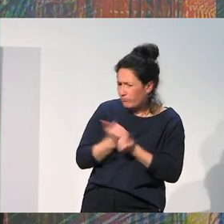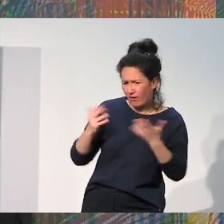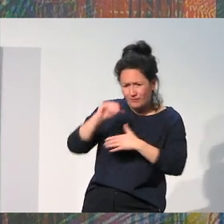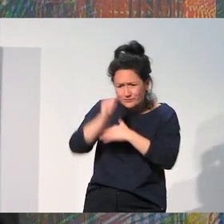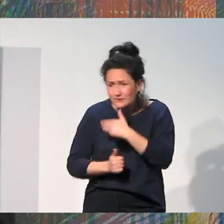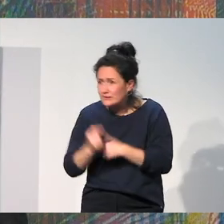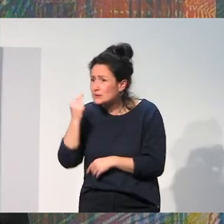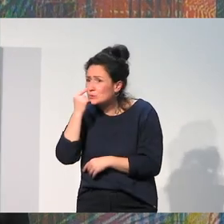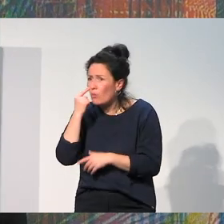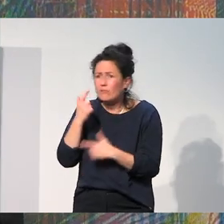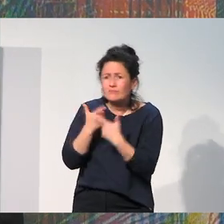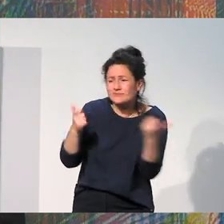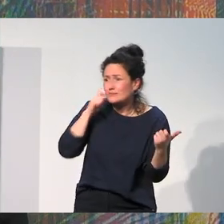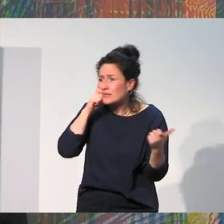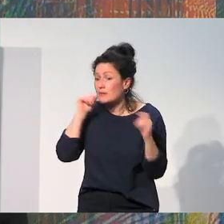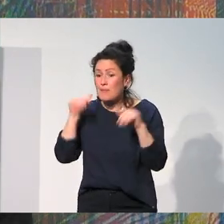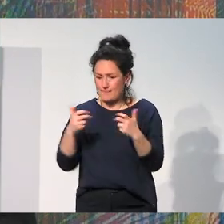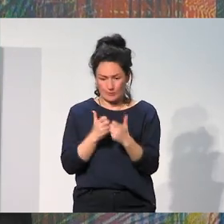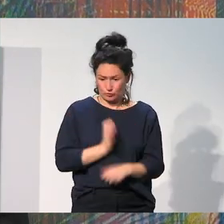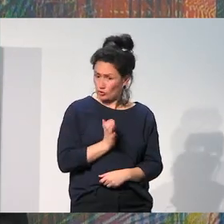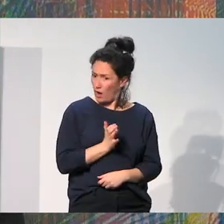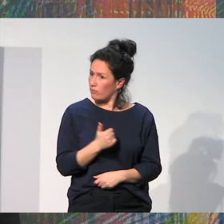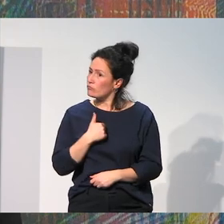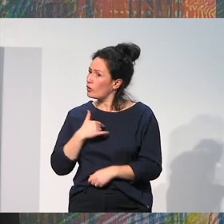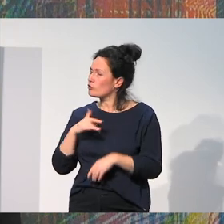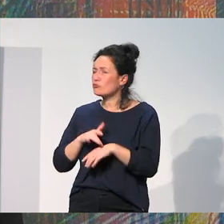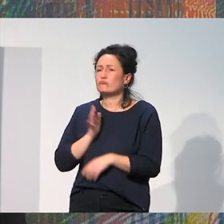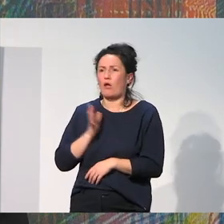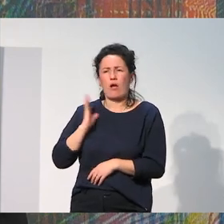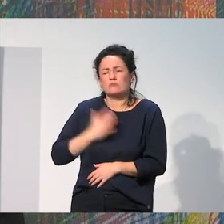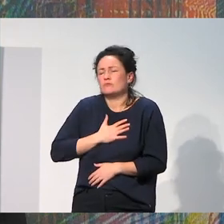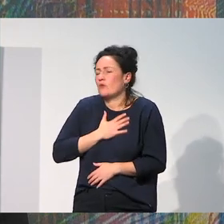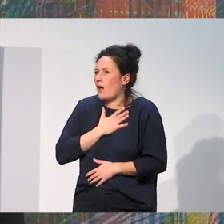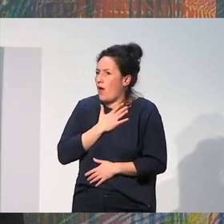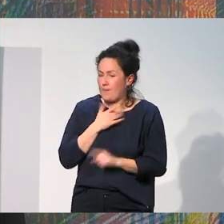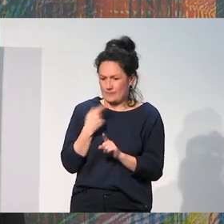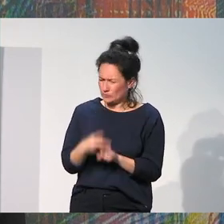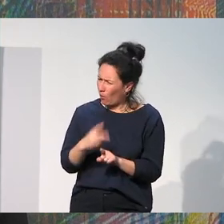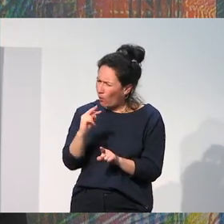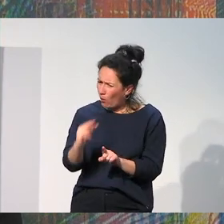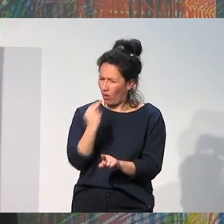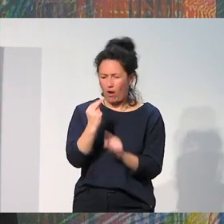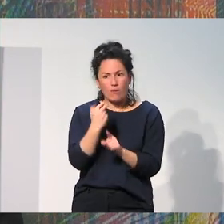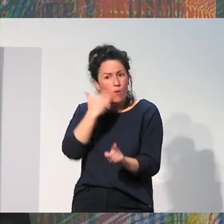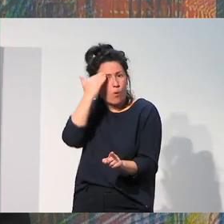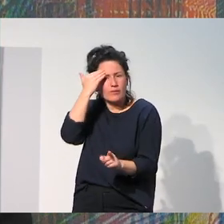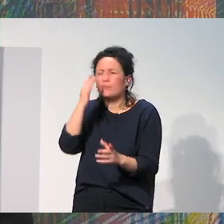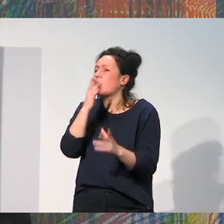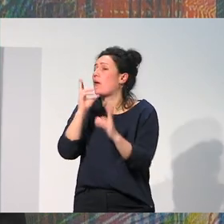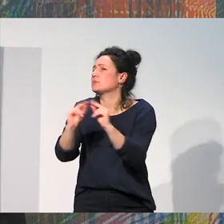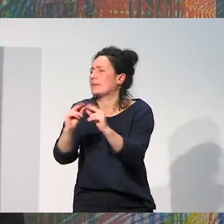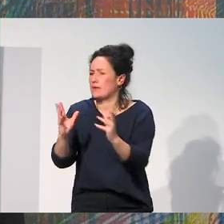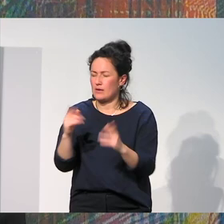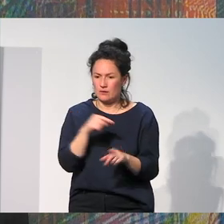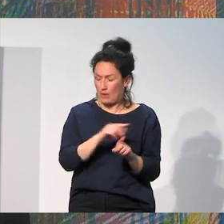les espèces, et même dans une espèce, moi, il y a des chiens. J'ai eu un chien que j'aimais beaucoup. Son regard, je le connaissais. Je ne saurais pas le décrire pourquoi. Et